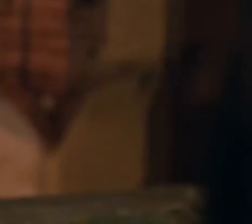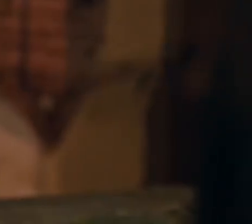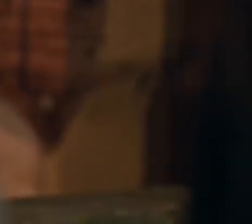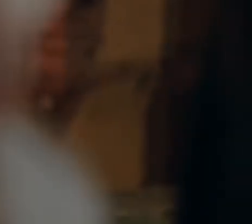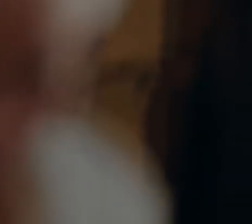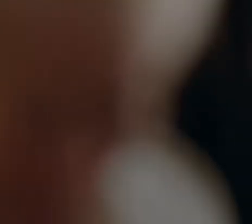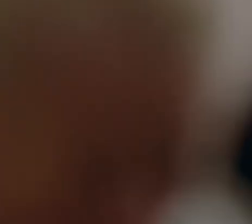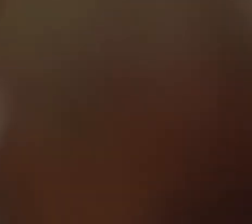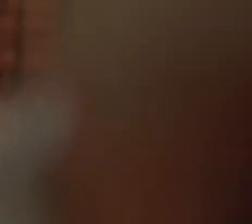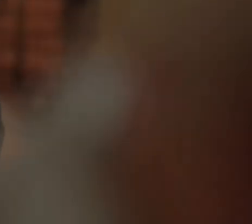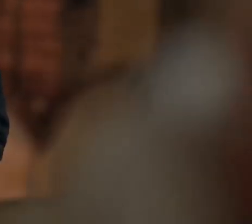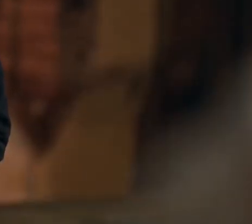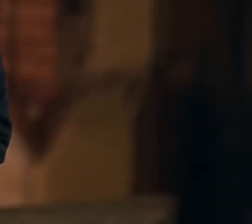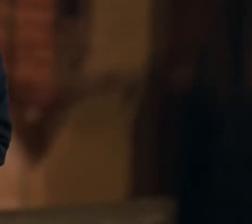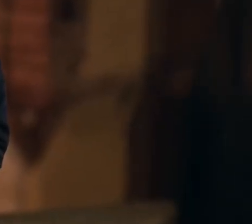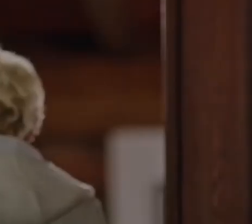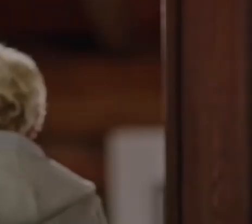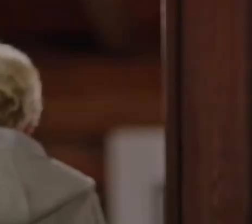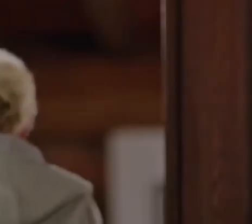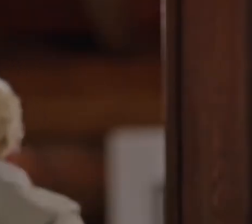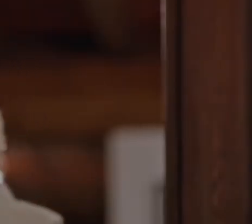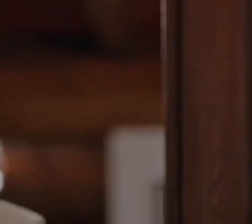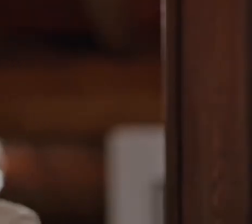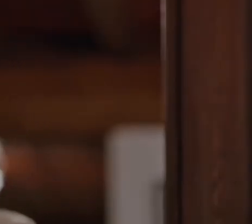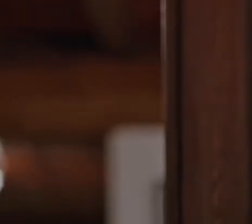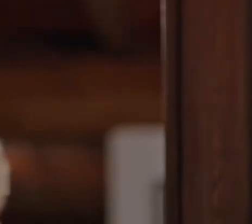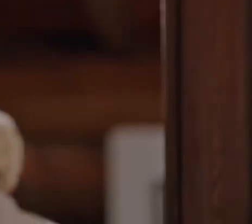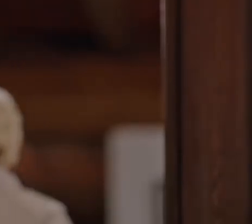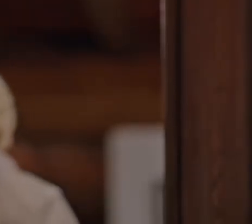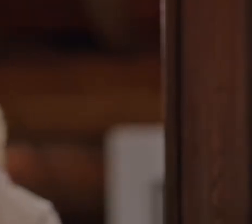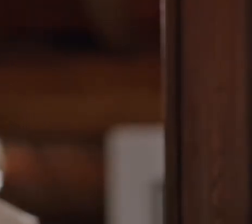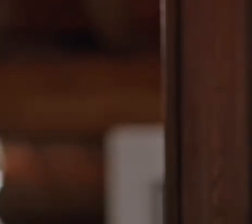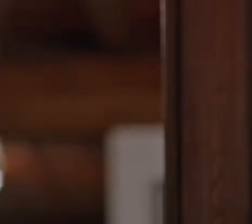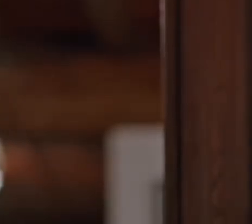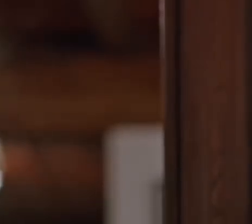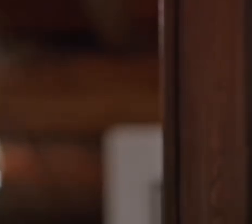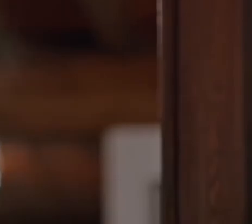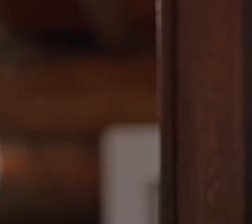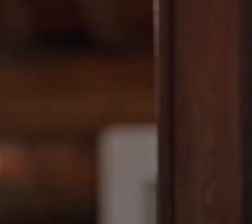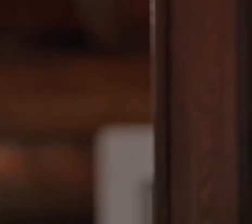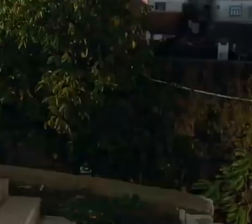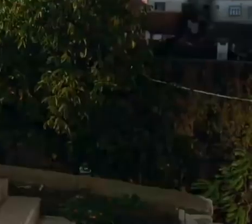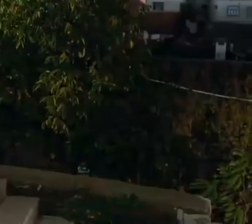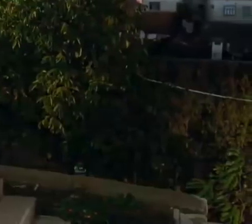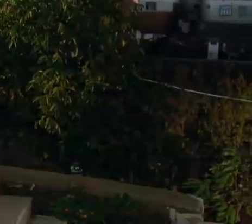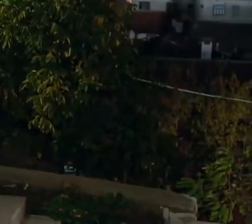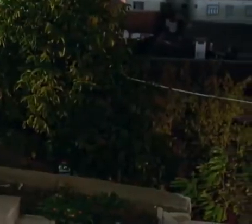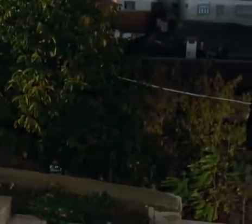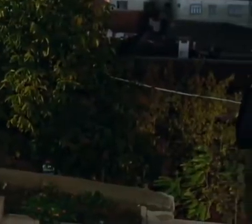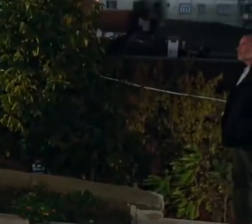tabelada Hisar Konağı yazılı. Alev başını çevirince konağa doğru yürüyen İbrahim'i gördü. Göz gözeler.